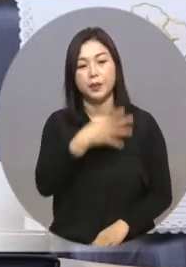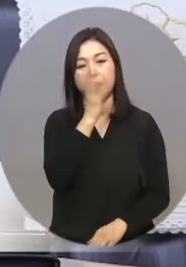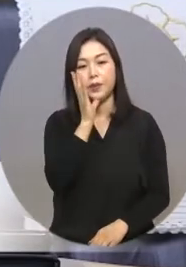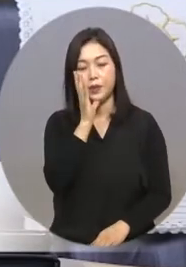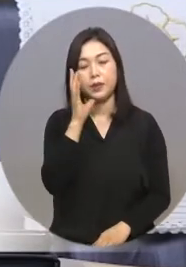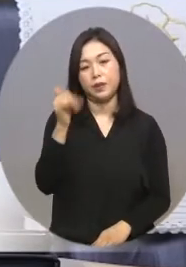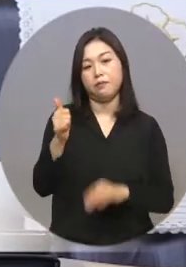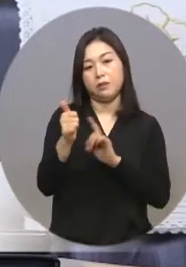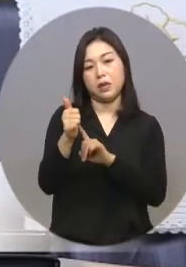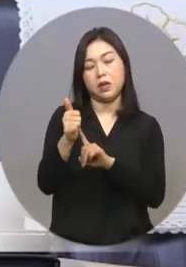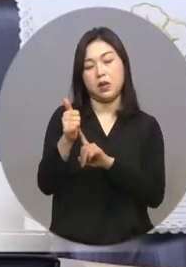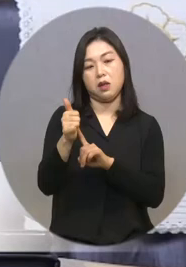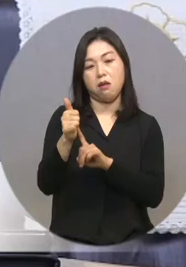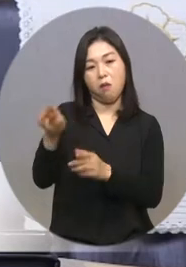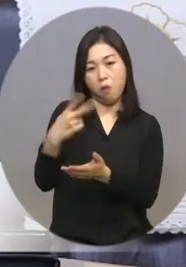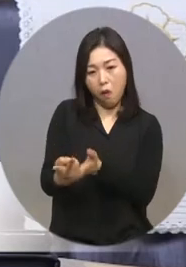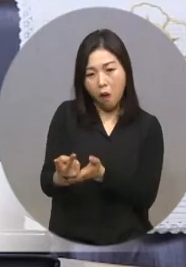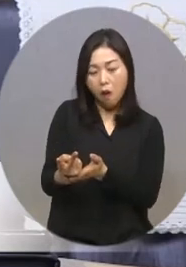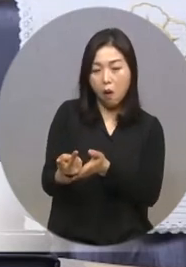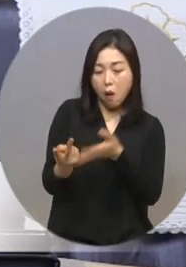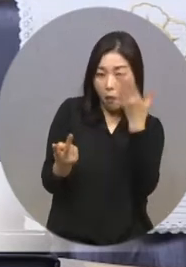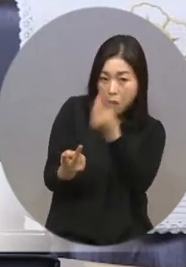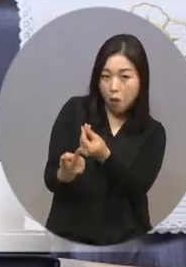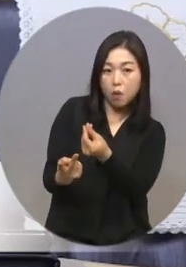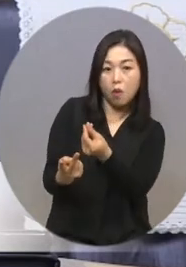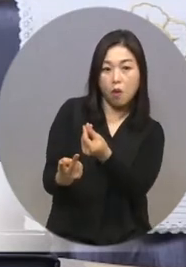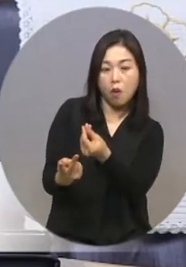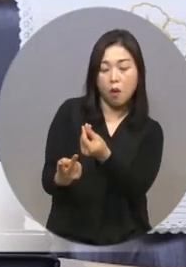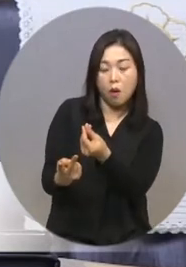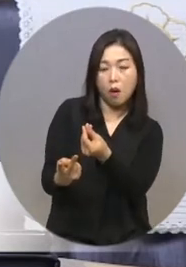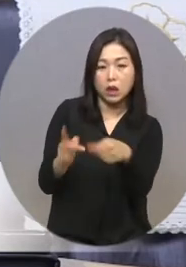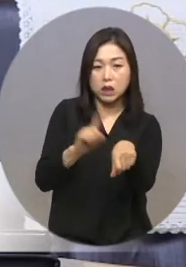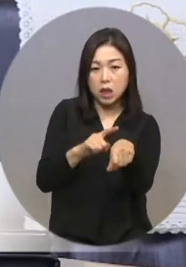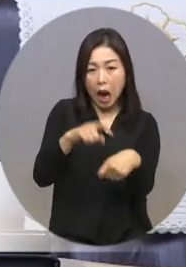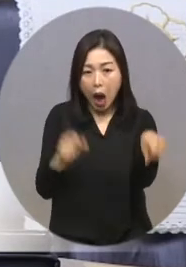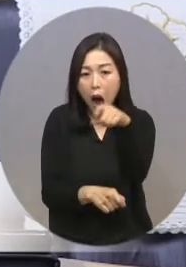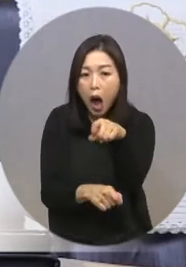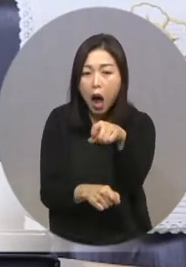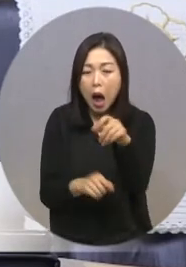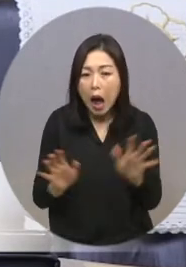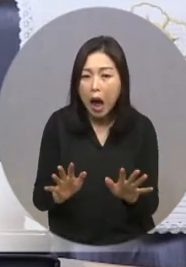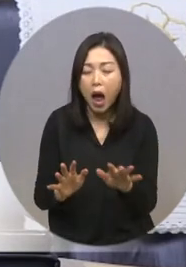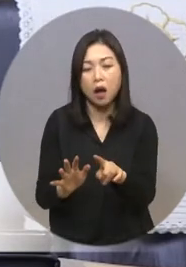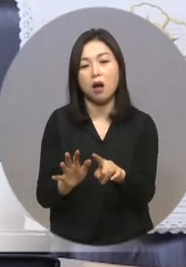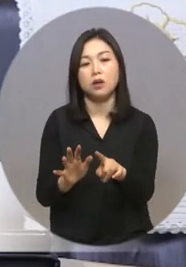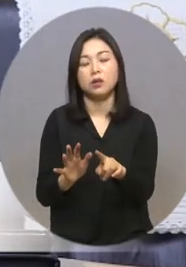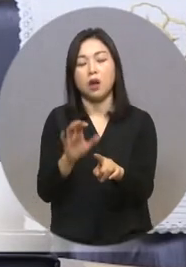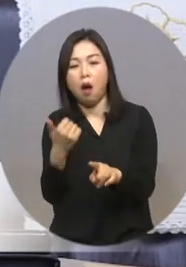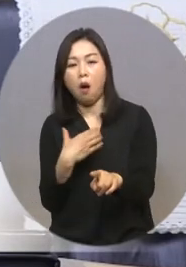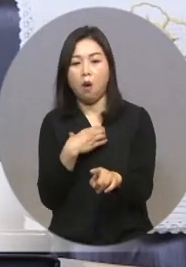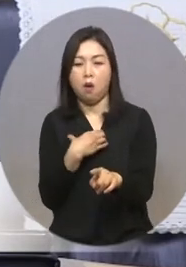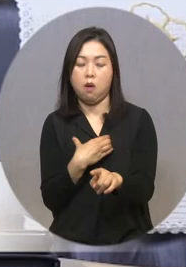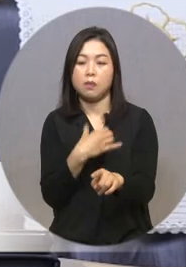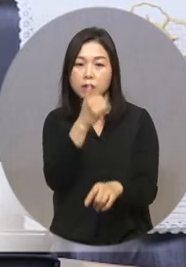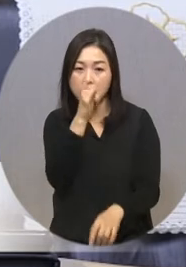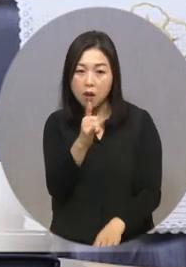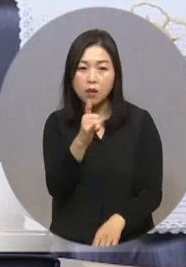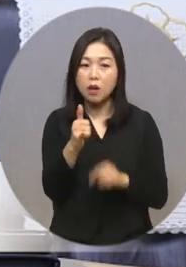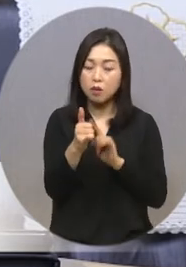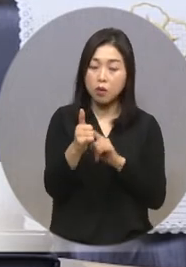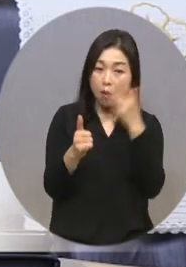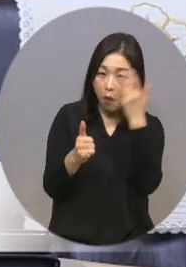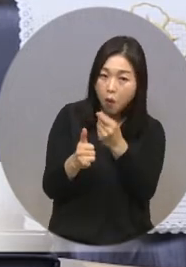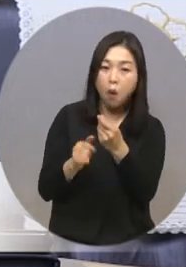쓰러져 계시는 것을 제가 발견을 하고 자칫 골든타임 을 놓쳐서 더 큰 사고로 이어질 수가 있었는데 그것을